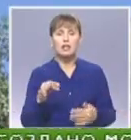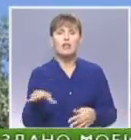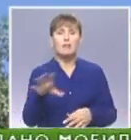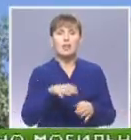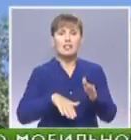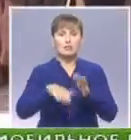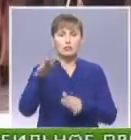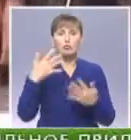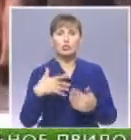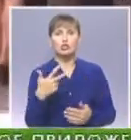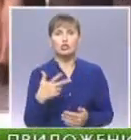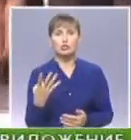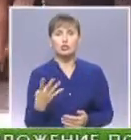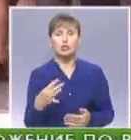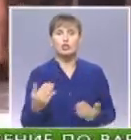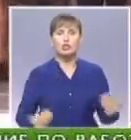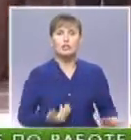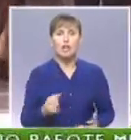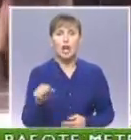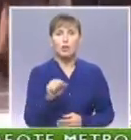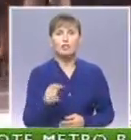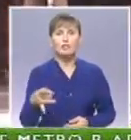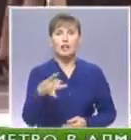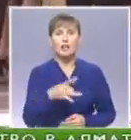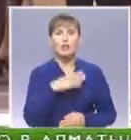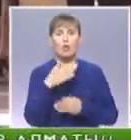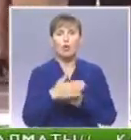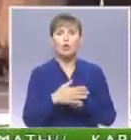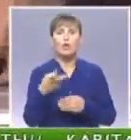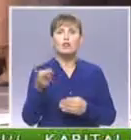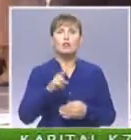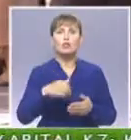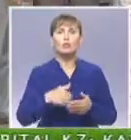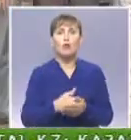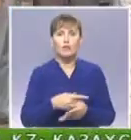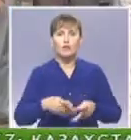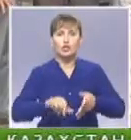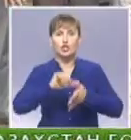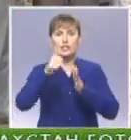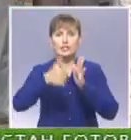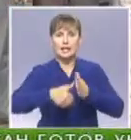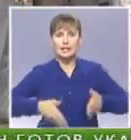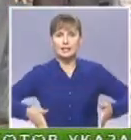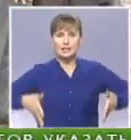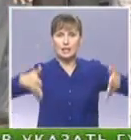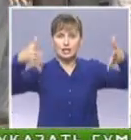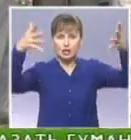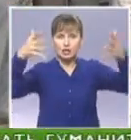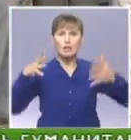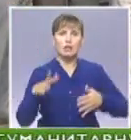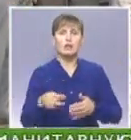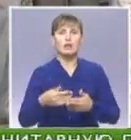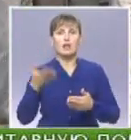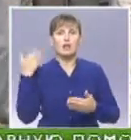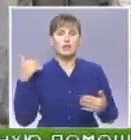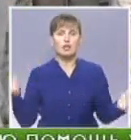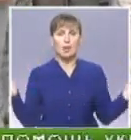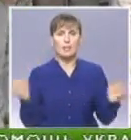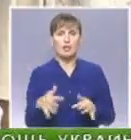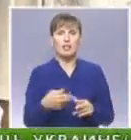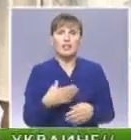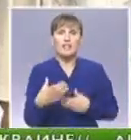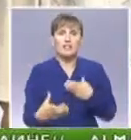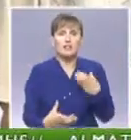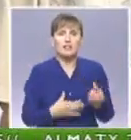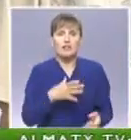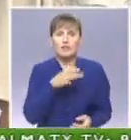уже 34. Жители Оэзовского района возле двух новых 16-этажек собрались задолго до начала торжественной церемонии. Этого